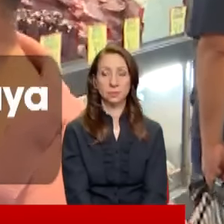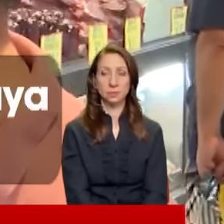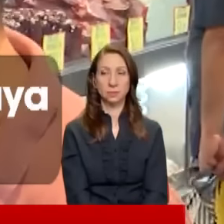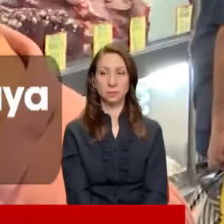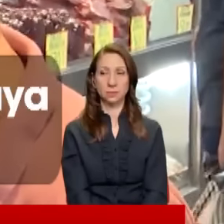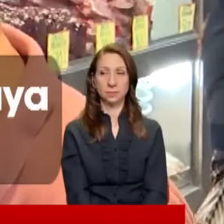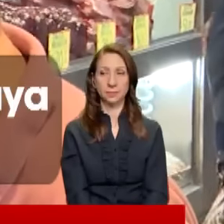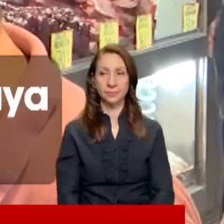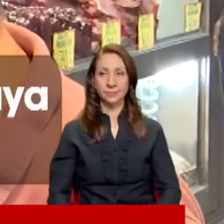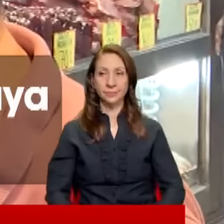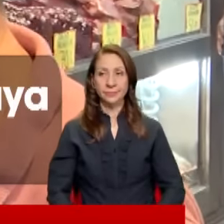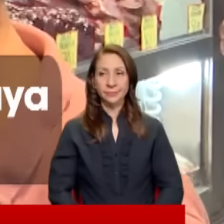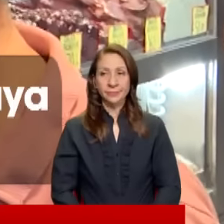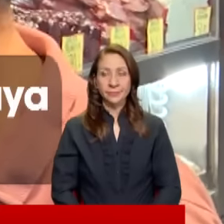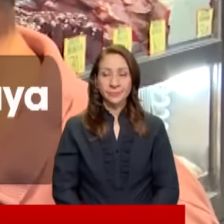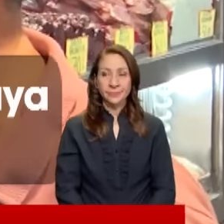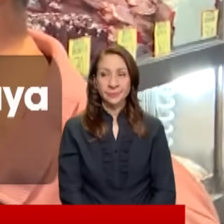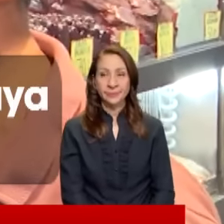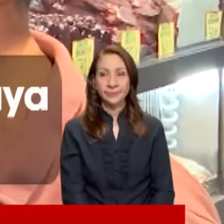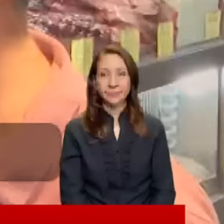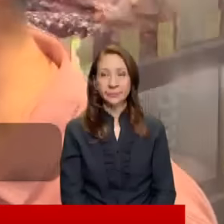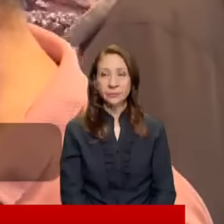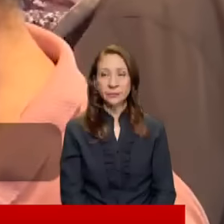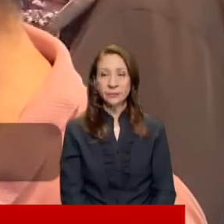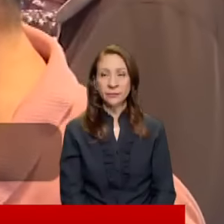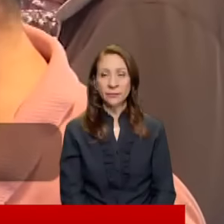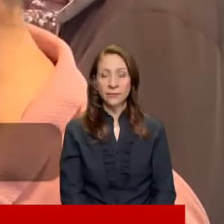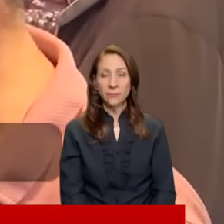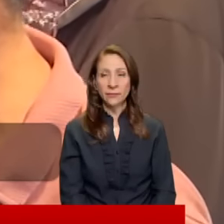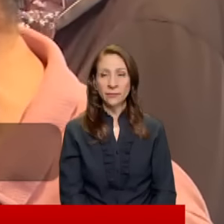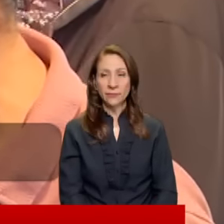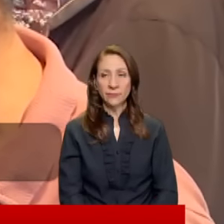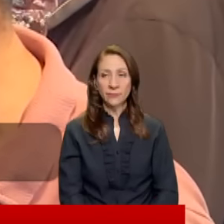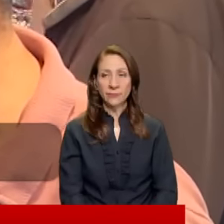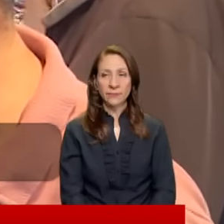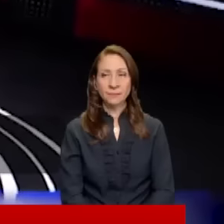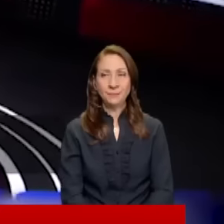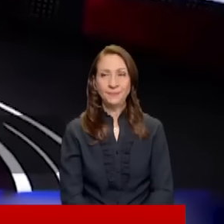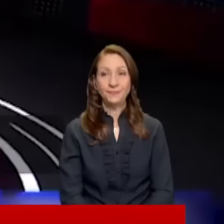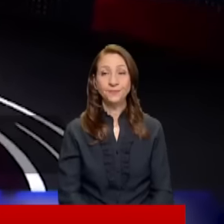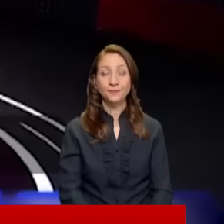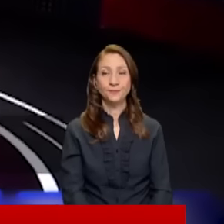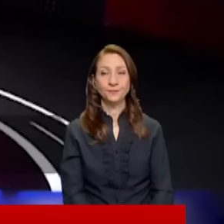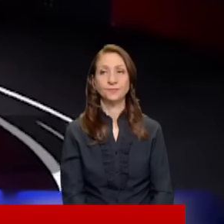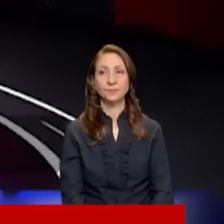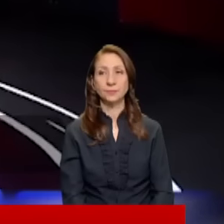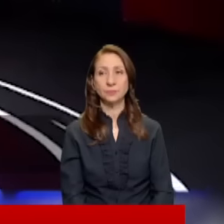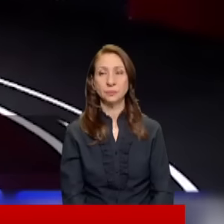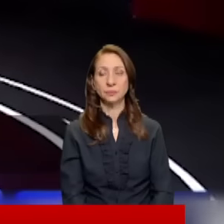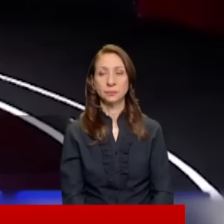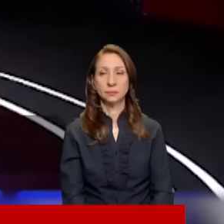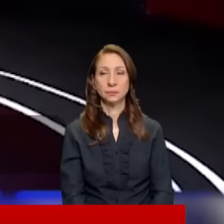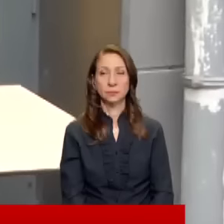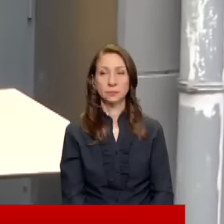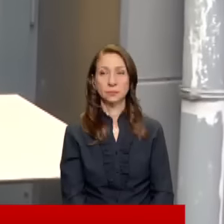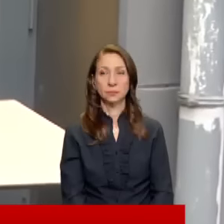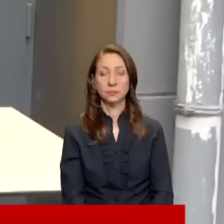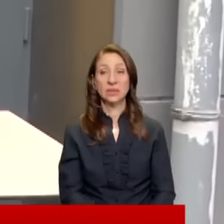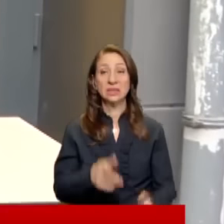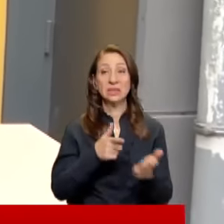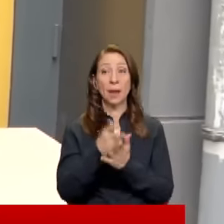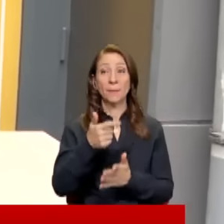600 liraya 700 liraya et fiyatlarına nasıl şükür edebilirsin yani insanların rura andan et girmiyor çok şükür şu anda belli bir rutinine geldi